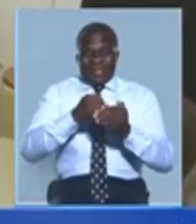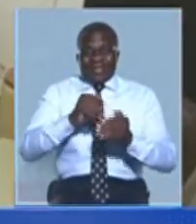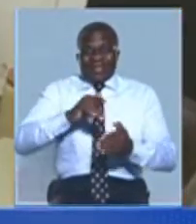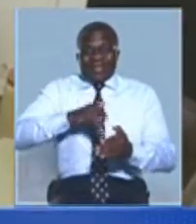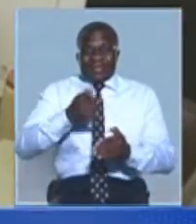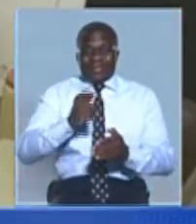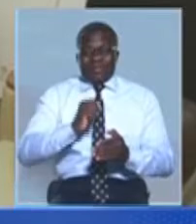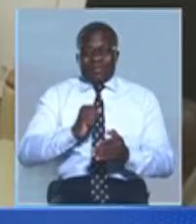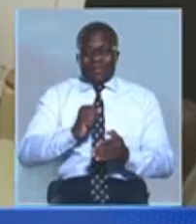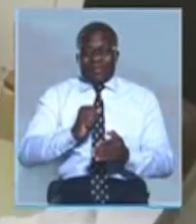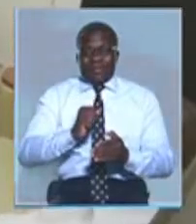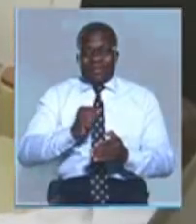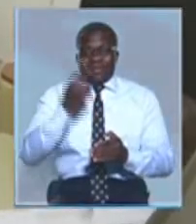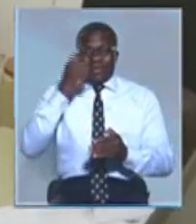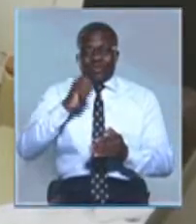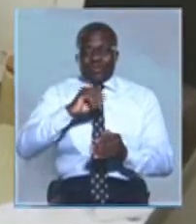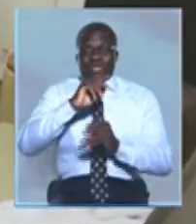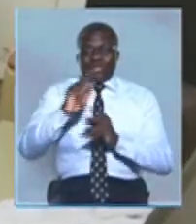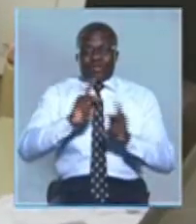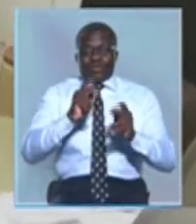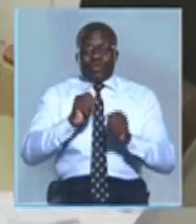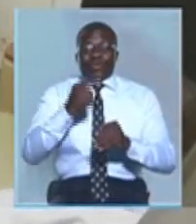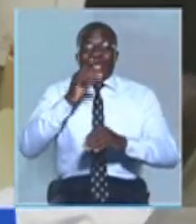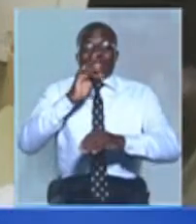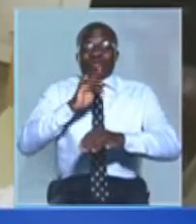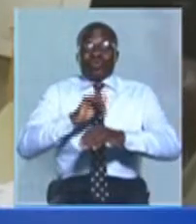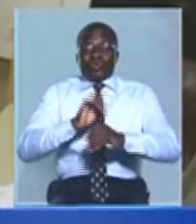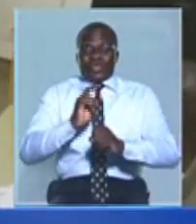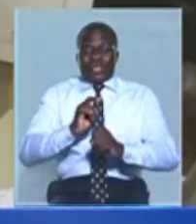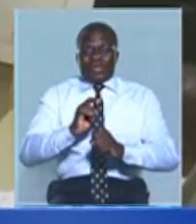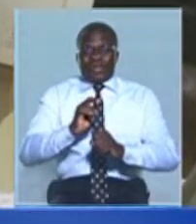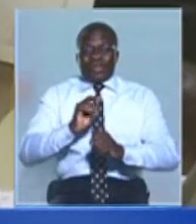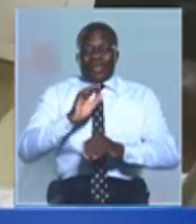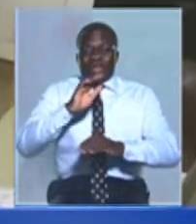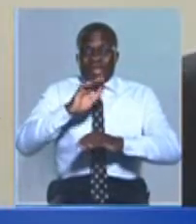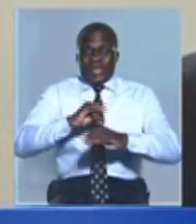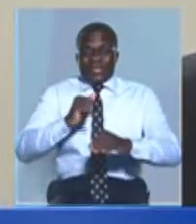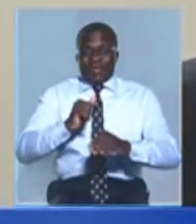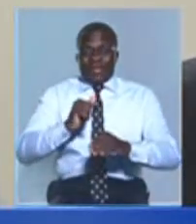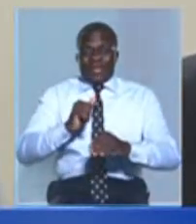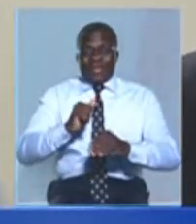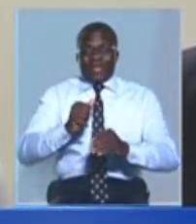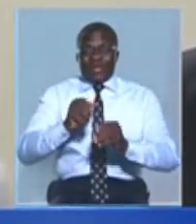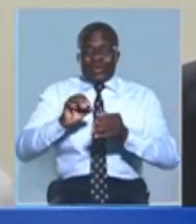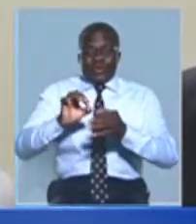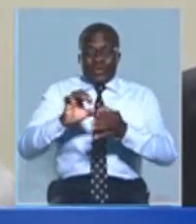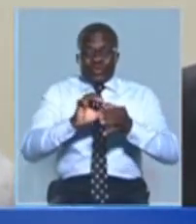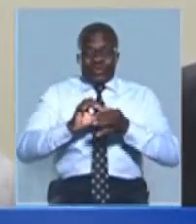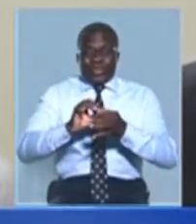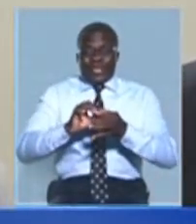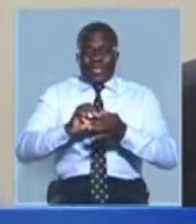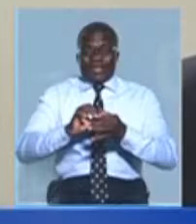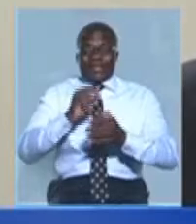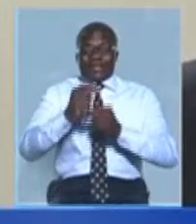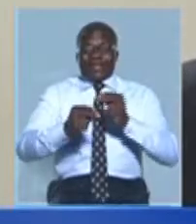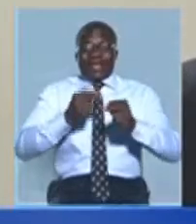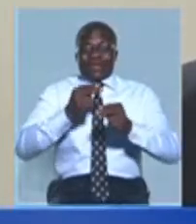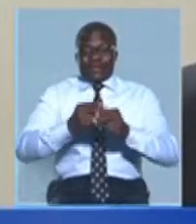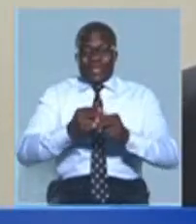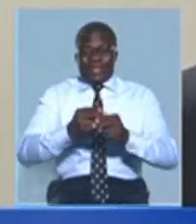sensible. Et c'est tout le peuple qui est touché. Et j'appelle à une solidarité